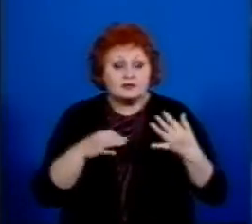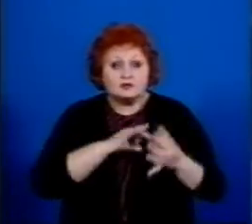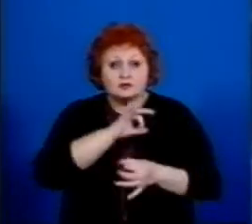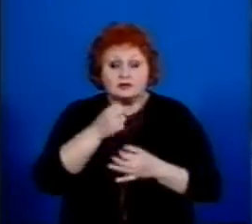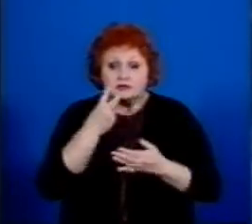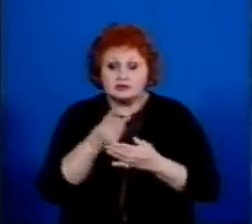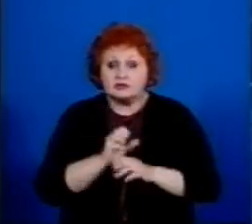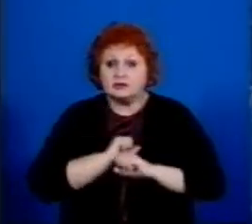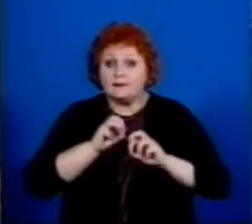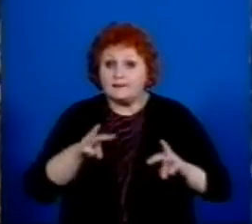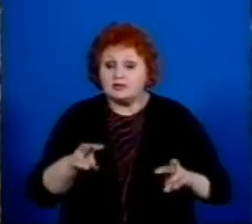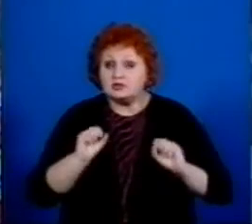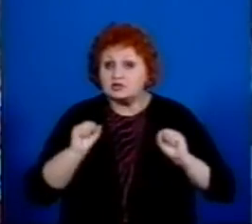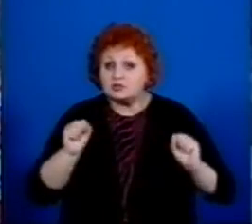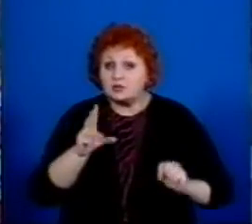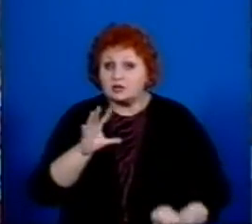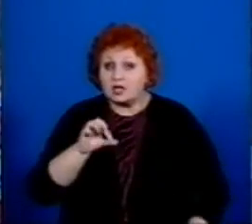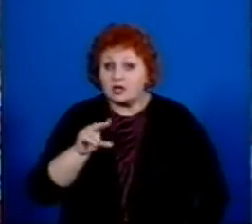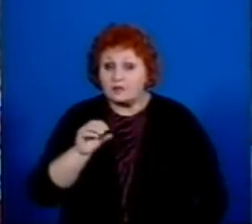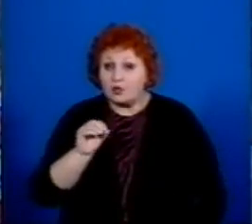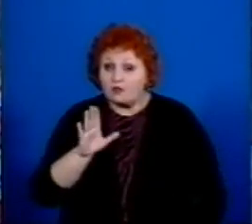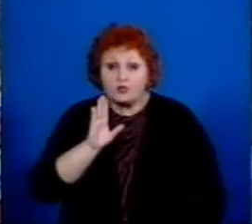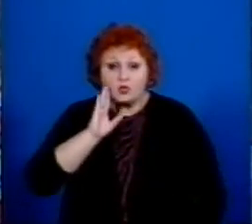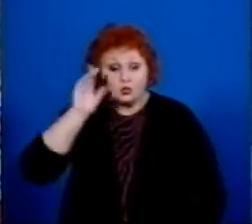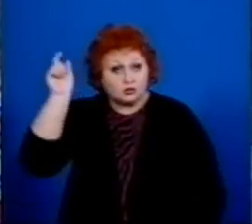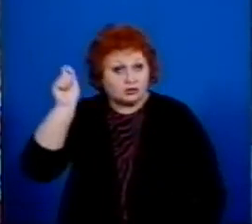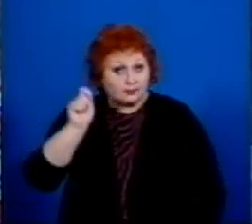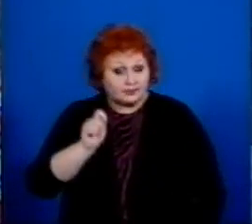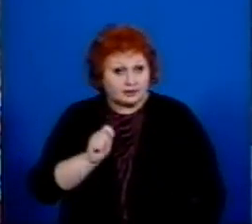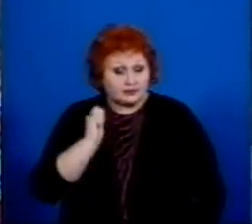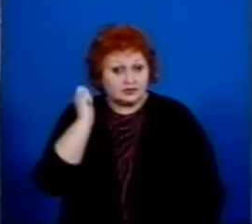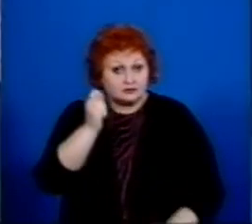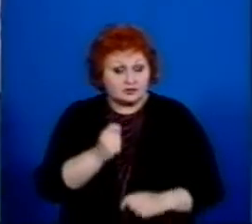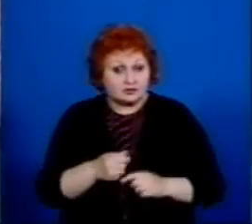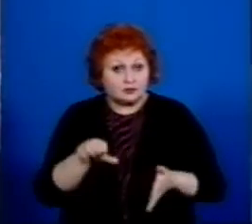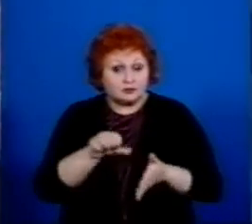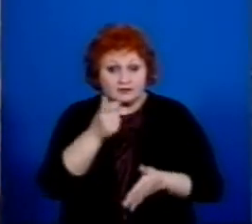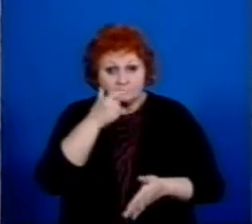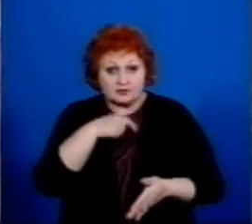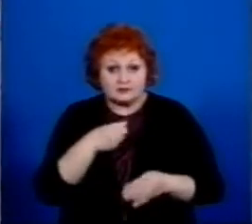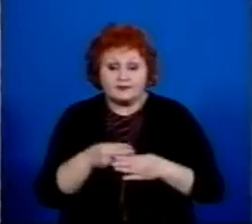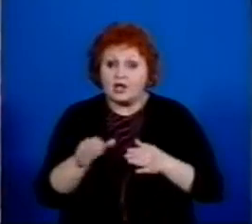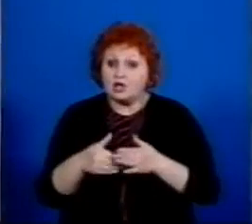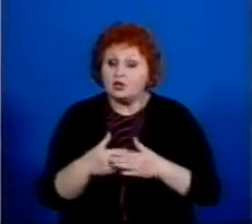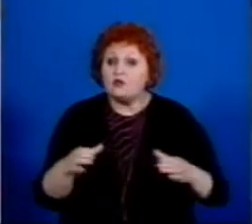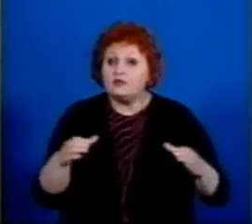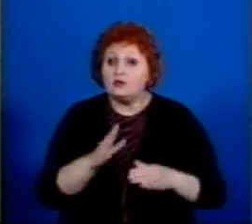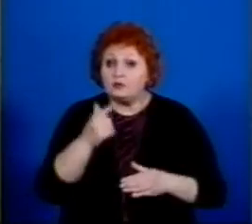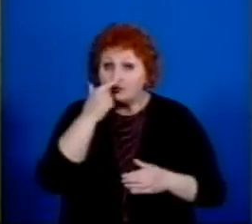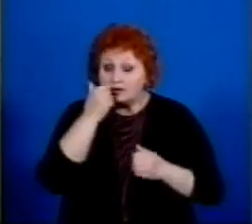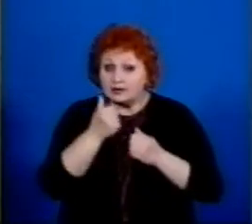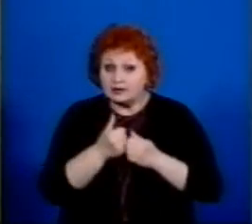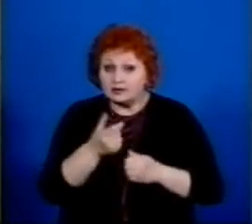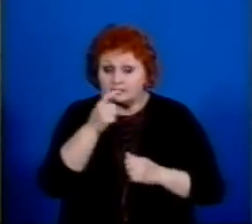оценил министр спорта России Павел Колобков. Утром он прилетел с рабочим визитом на Ставрополье. Располагаться новый комплекс будет рядом